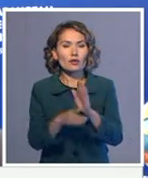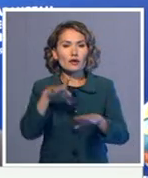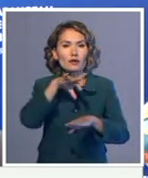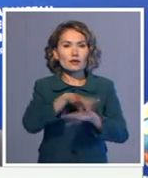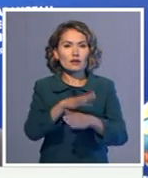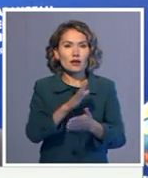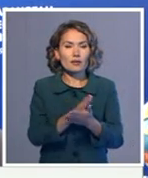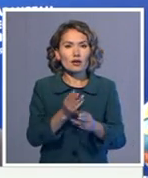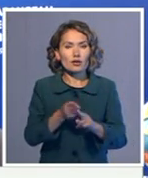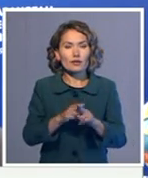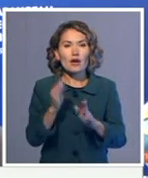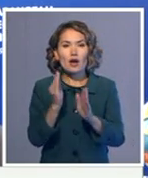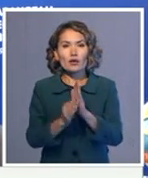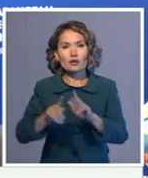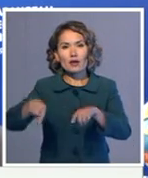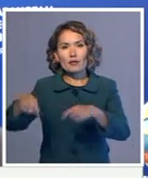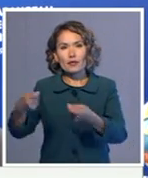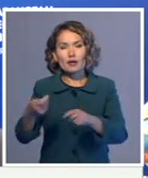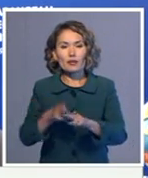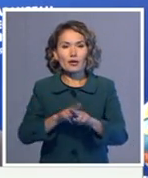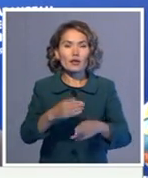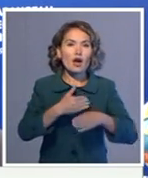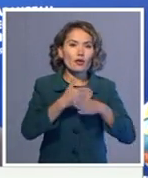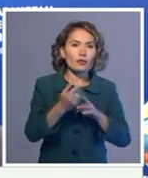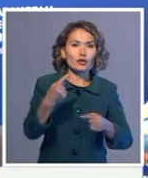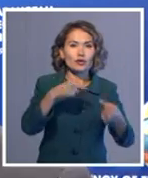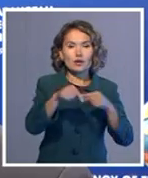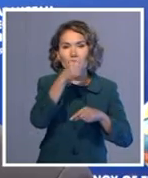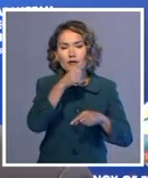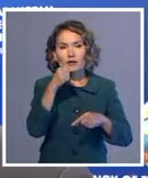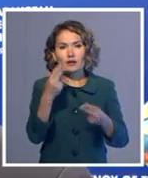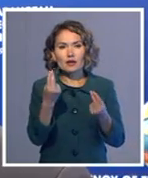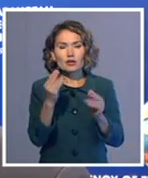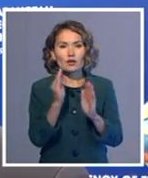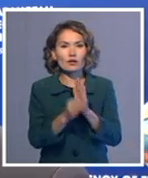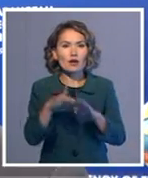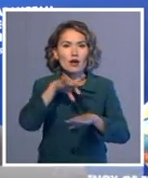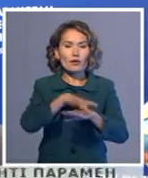пара берді деп, ал Асылбеков пара алуға көмектесті деп айыпталуда. 3